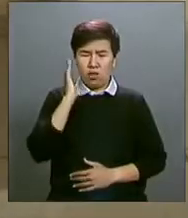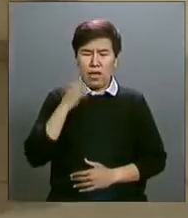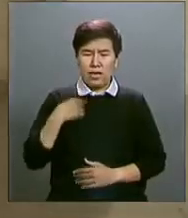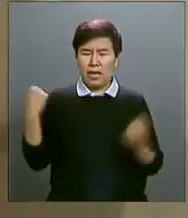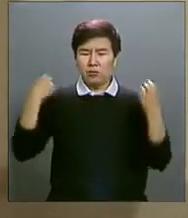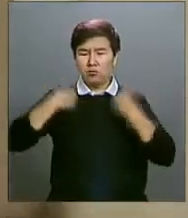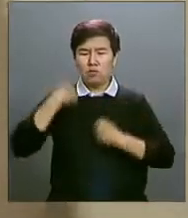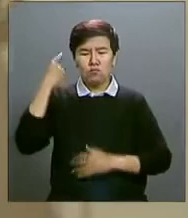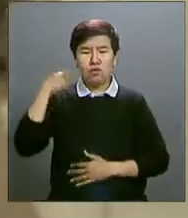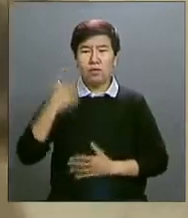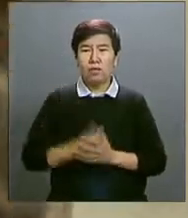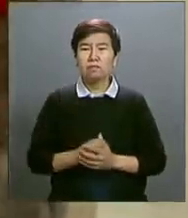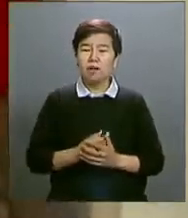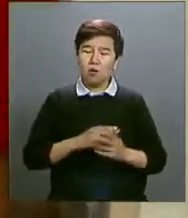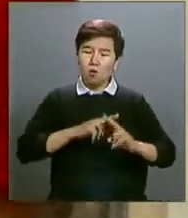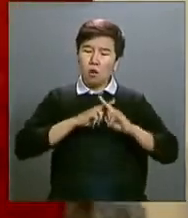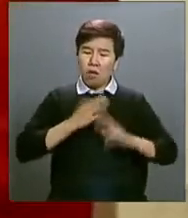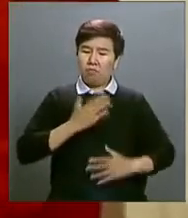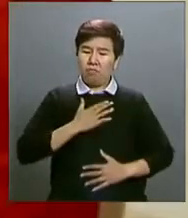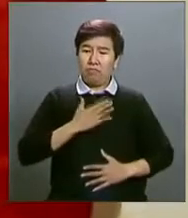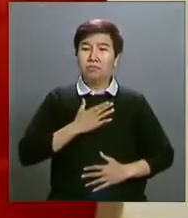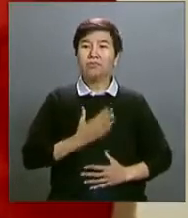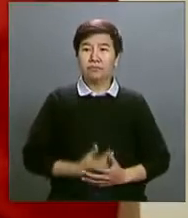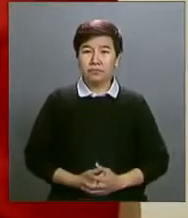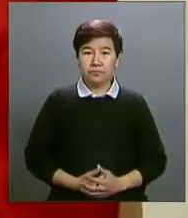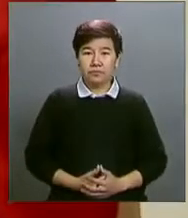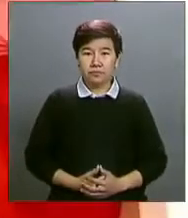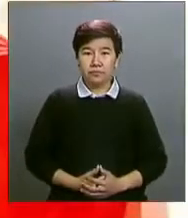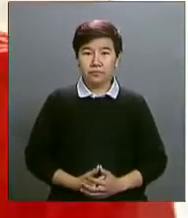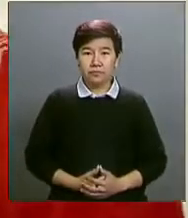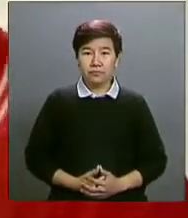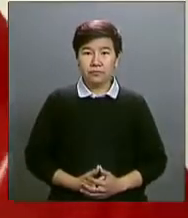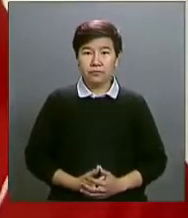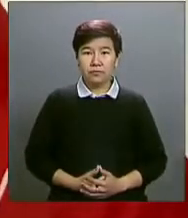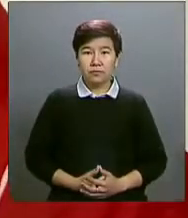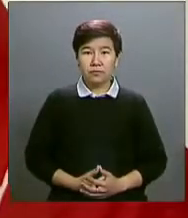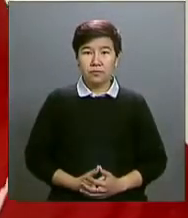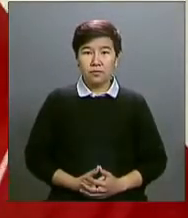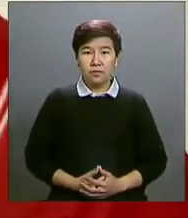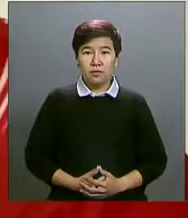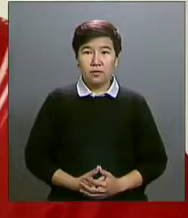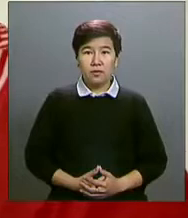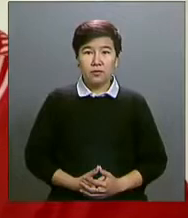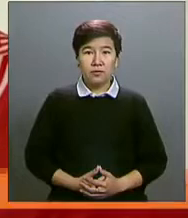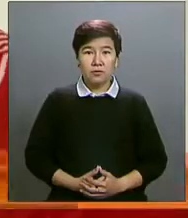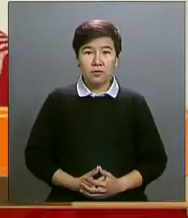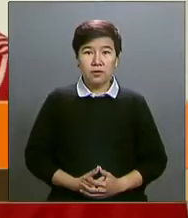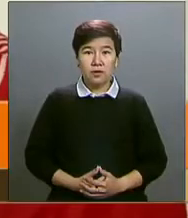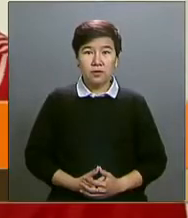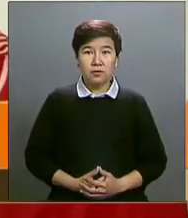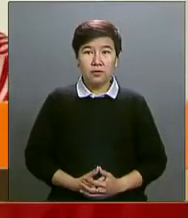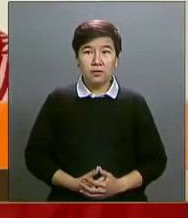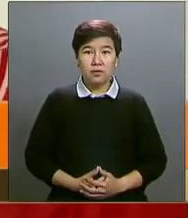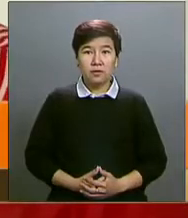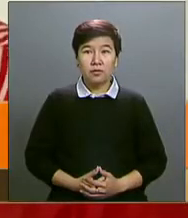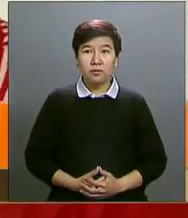มีตัวตนในแบบตัวเอง ไม่เฉพาะประเทศไทยแต่เป็นประเด็นที่ทั่วโลกก็ให้ความสนใจใน